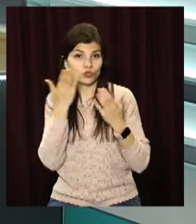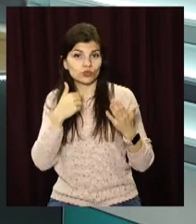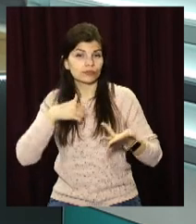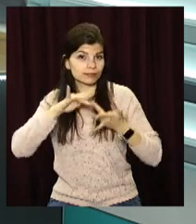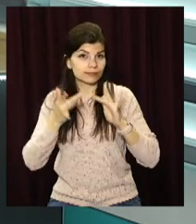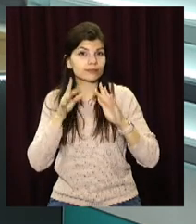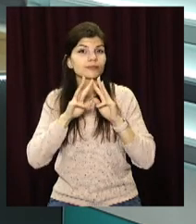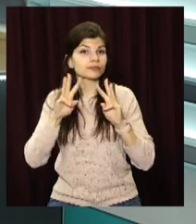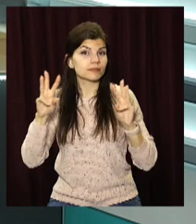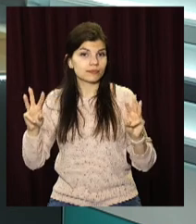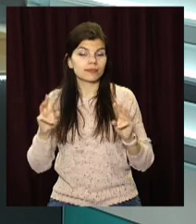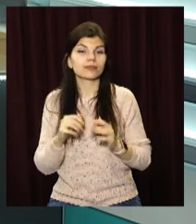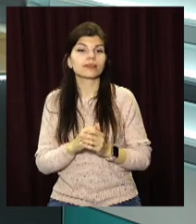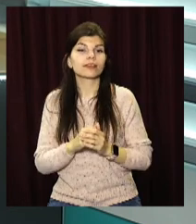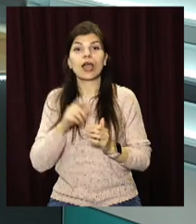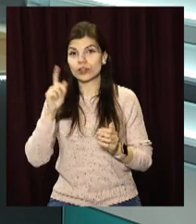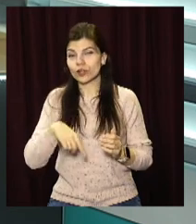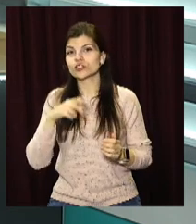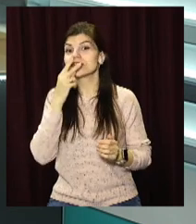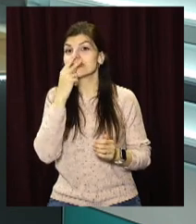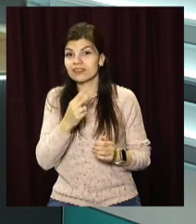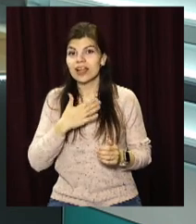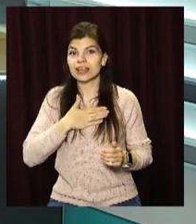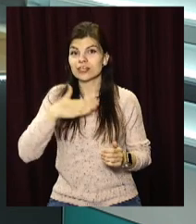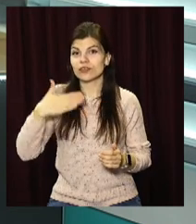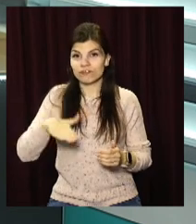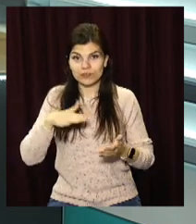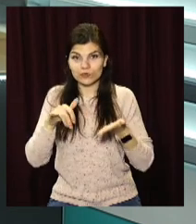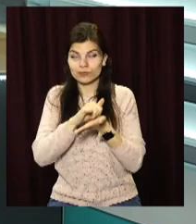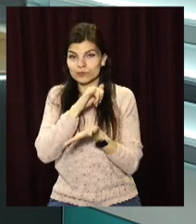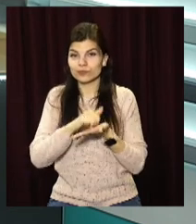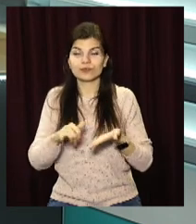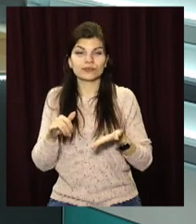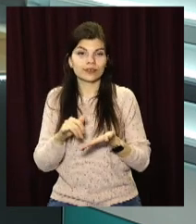нашому сайті opentv.media, а також дивіться наші сюжети в соціальних